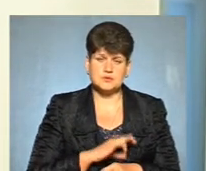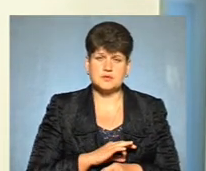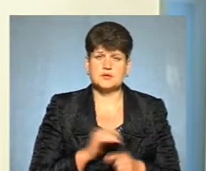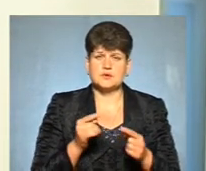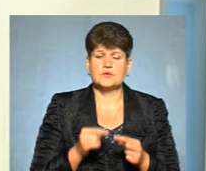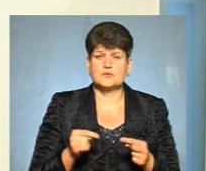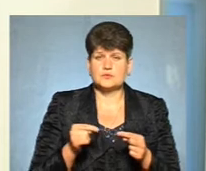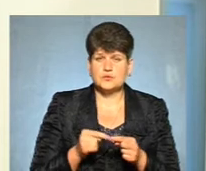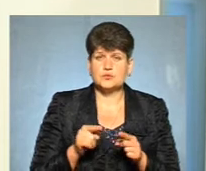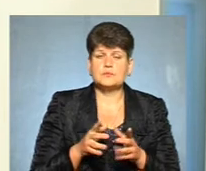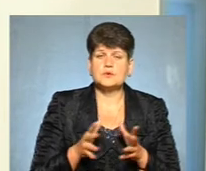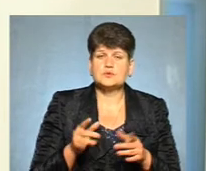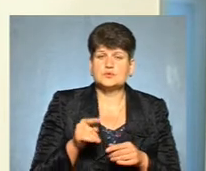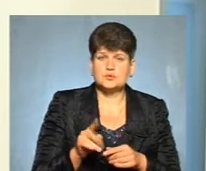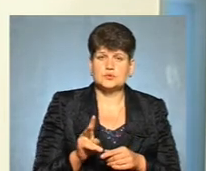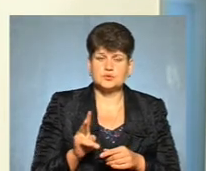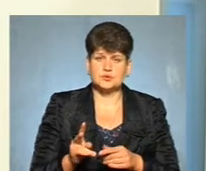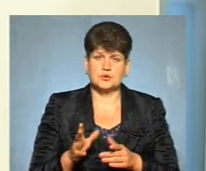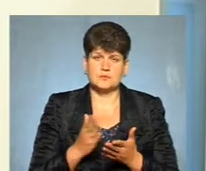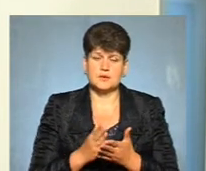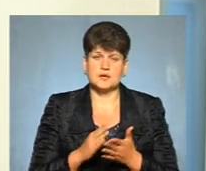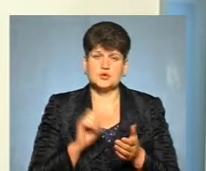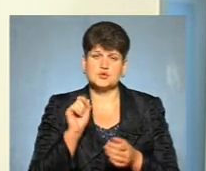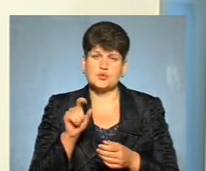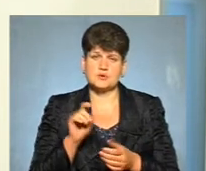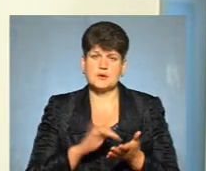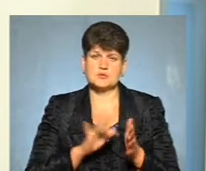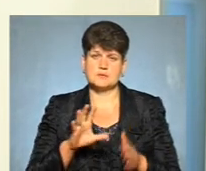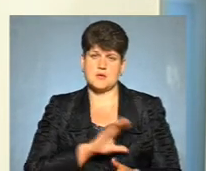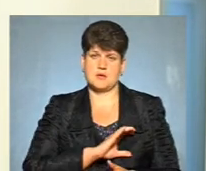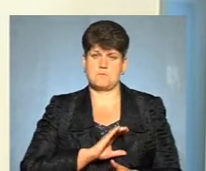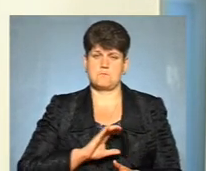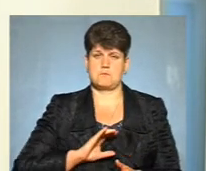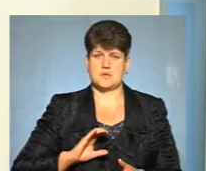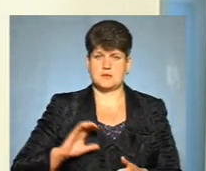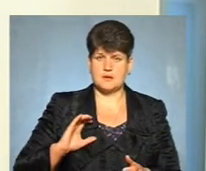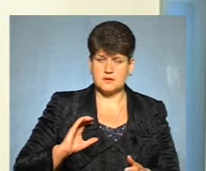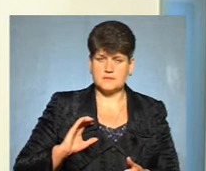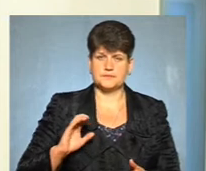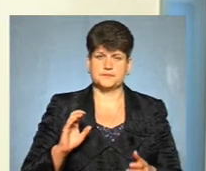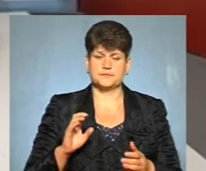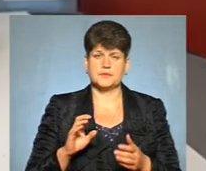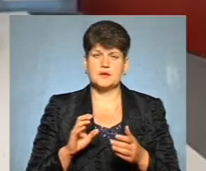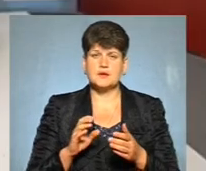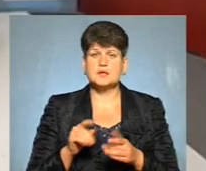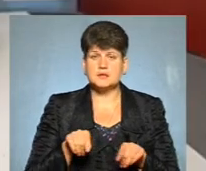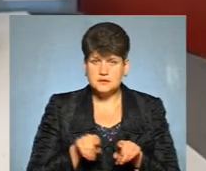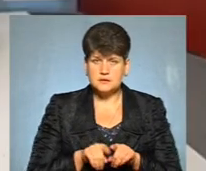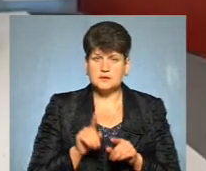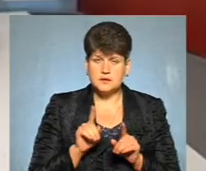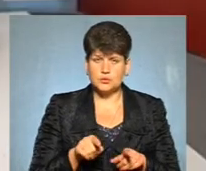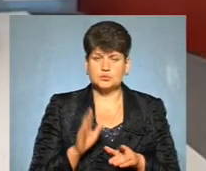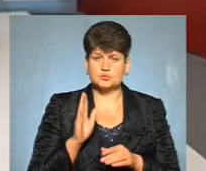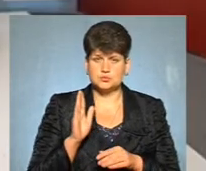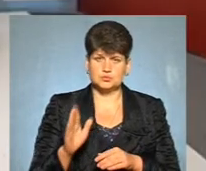закону. Більше того, ті, хто нагороджені золотими срібними медалями, чи є претендентами, і вони також